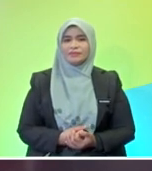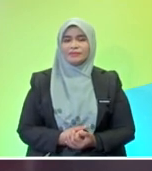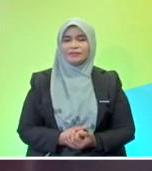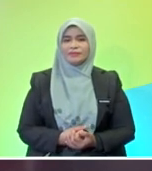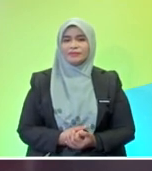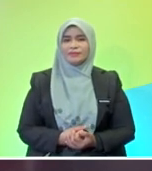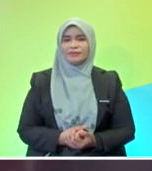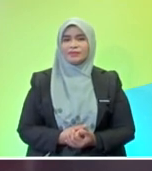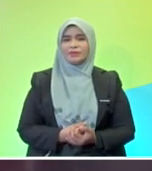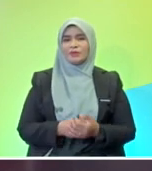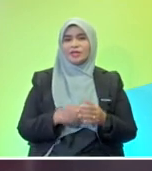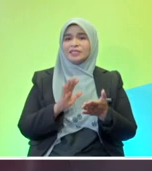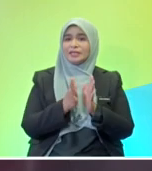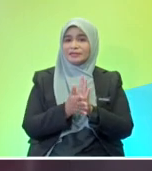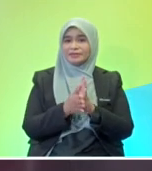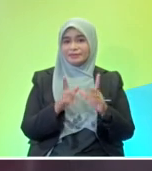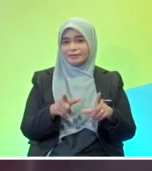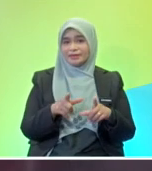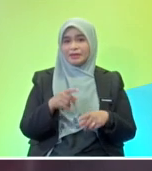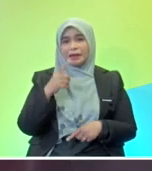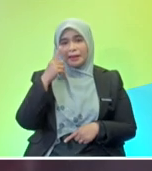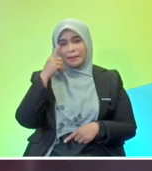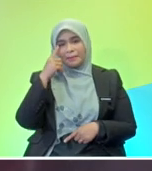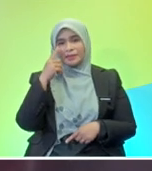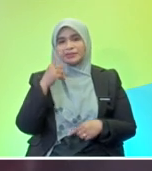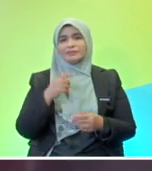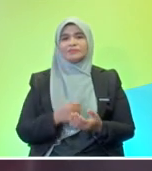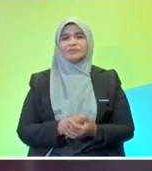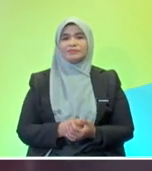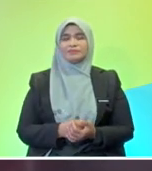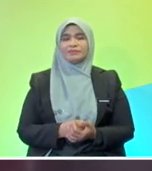cikgu. Mata di situ ya cikgu. Okey.